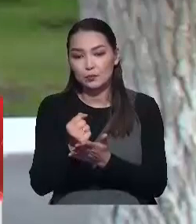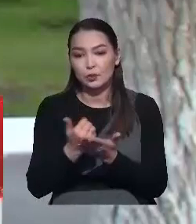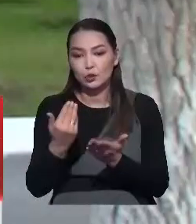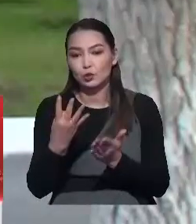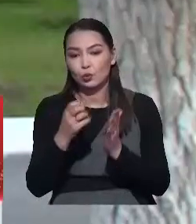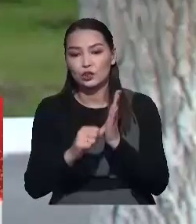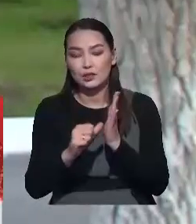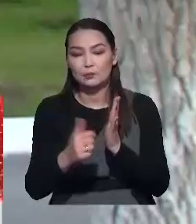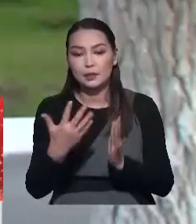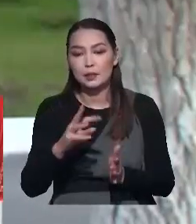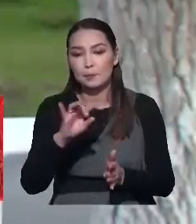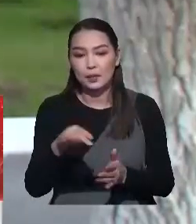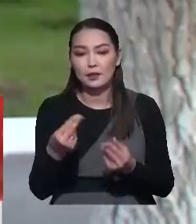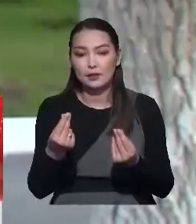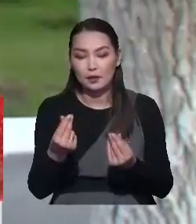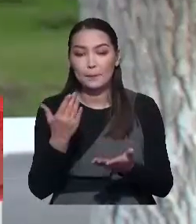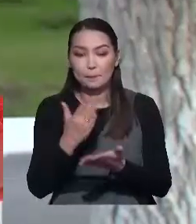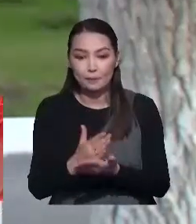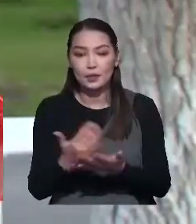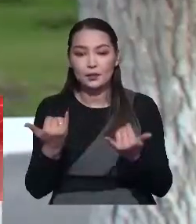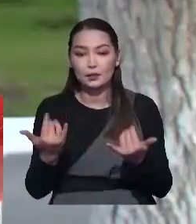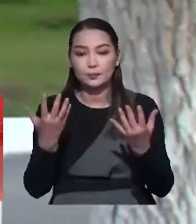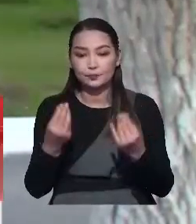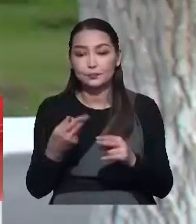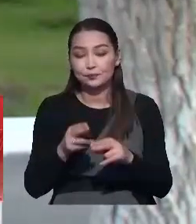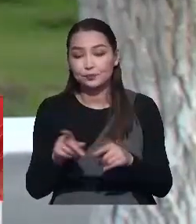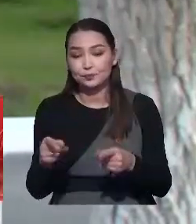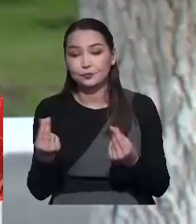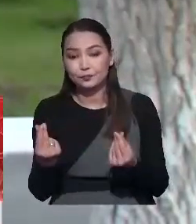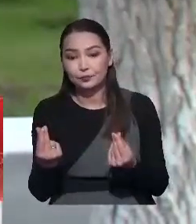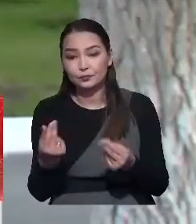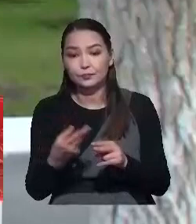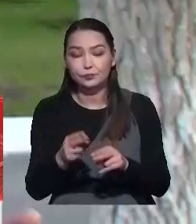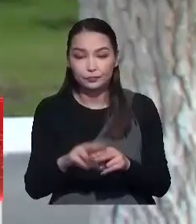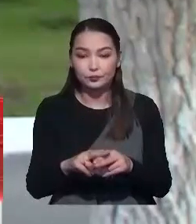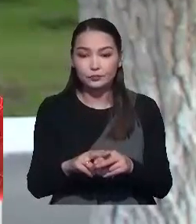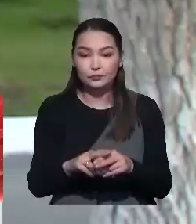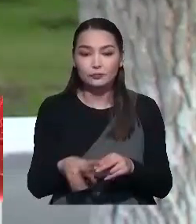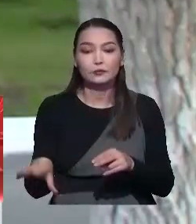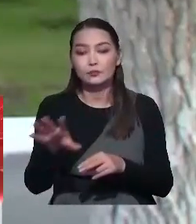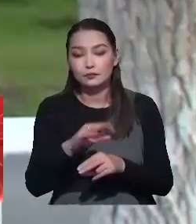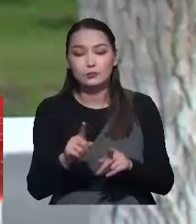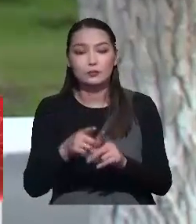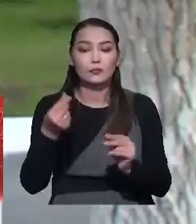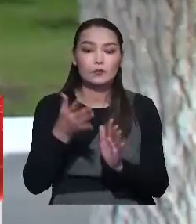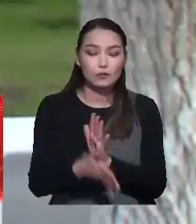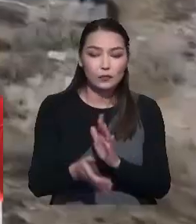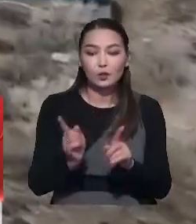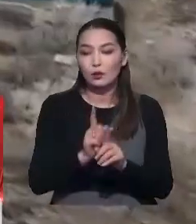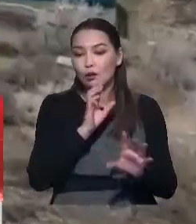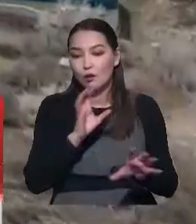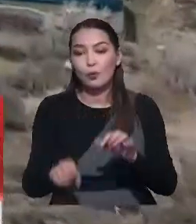465 миллиард теңге қаражат бар. Жалпы айтқан кезде жалпы қаражат жағынан біз осы барлық шығындардың орын жабуға мүмкіндігіміз